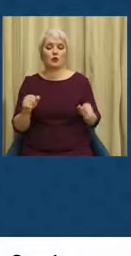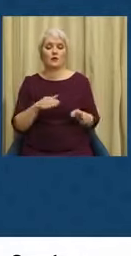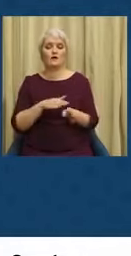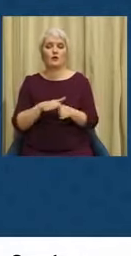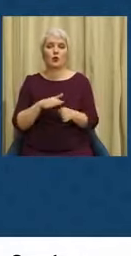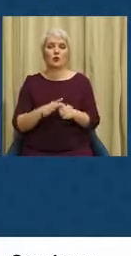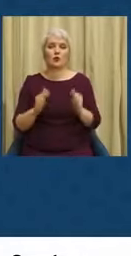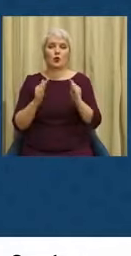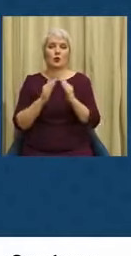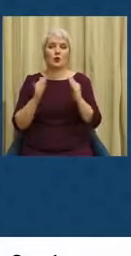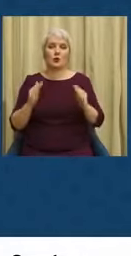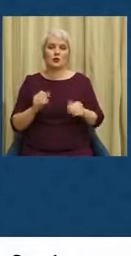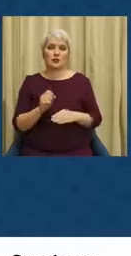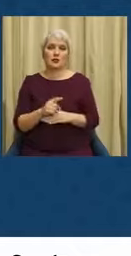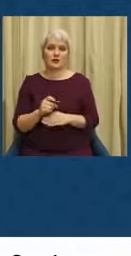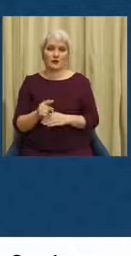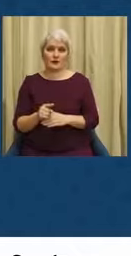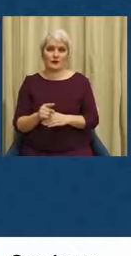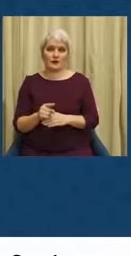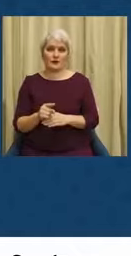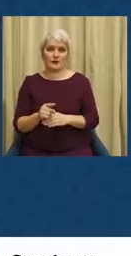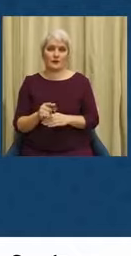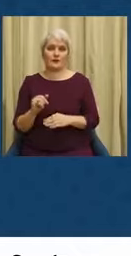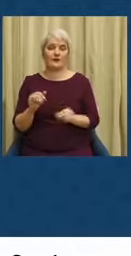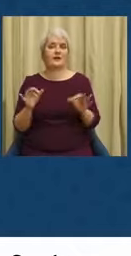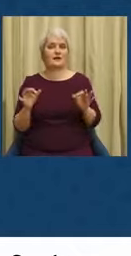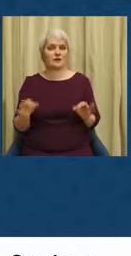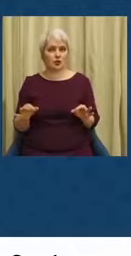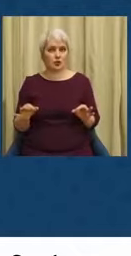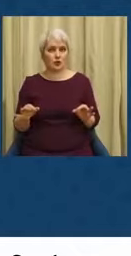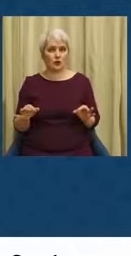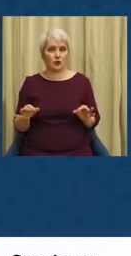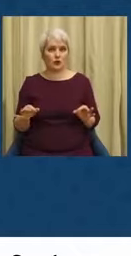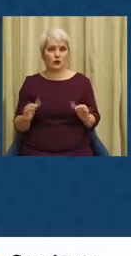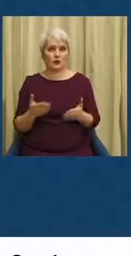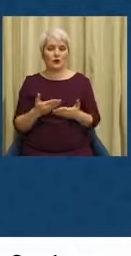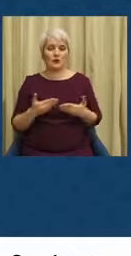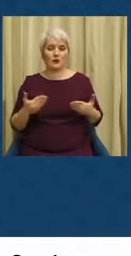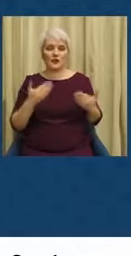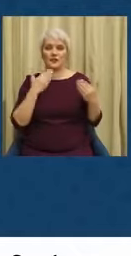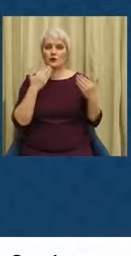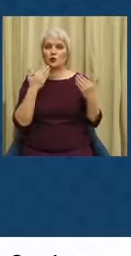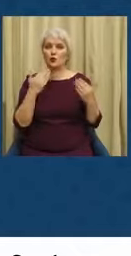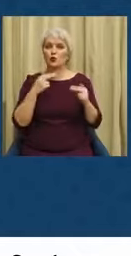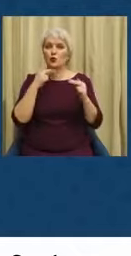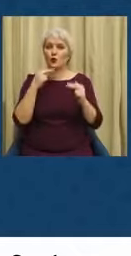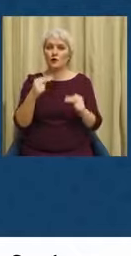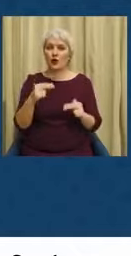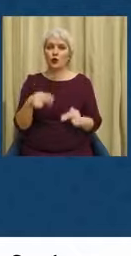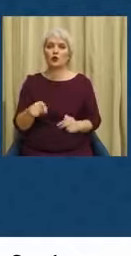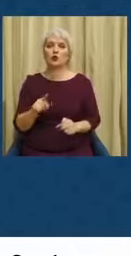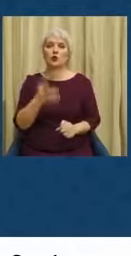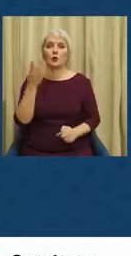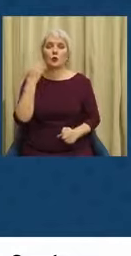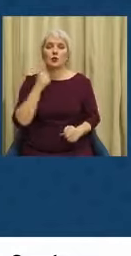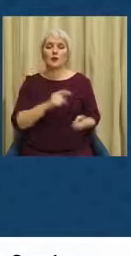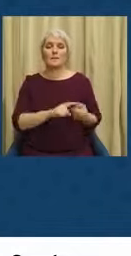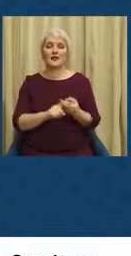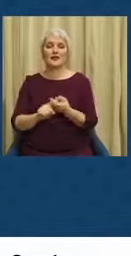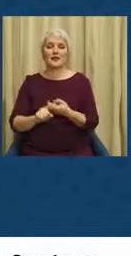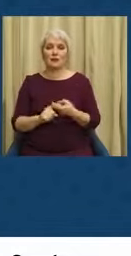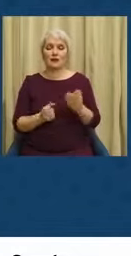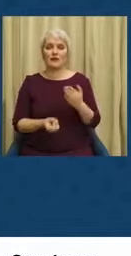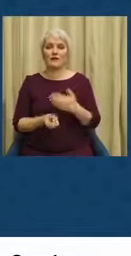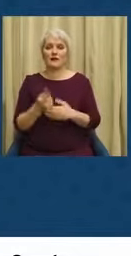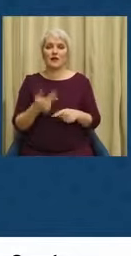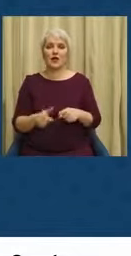виконувати домашні завдання. І, звичайно, ми звернули увагу на те, що під час пандемії